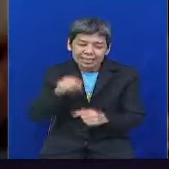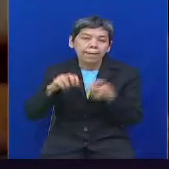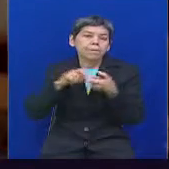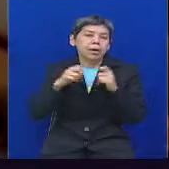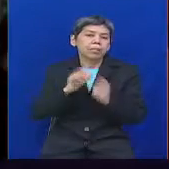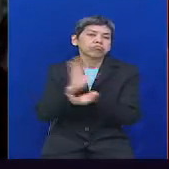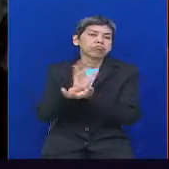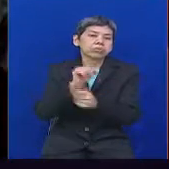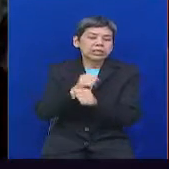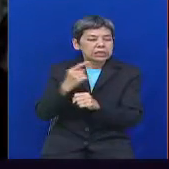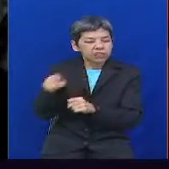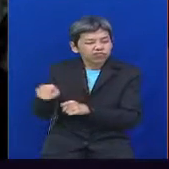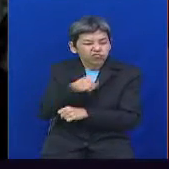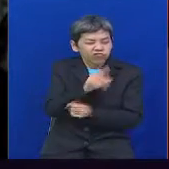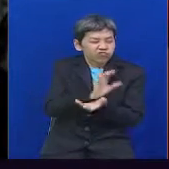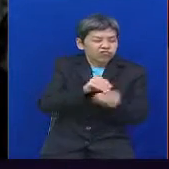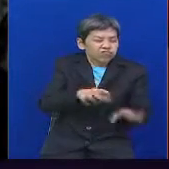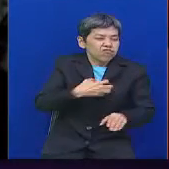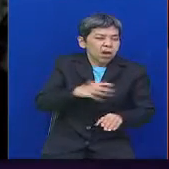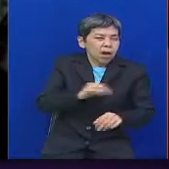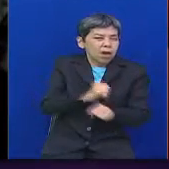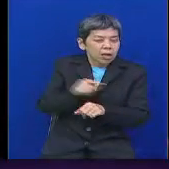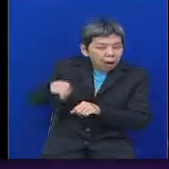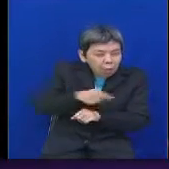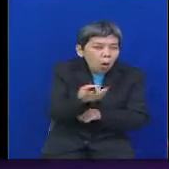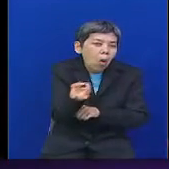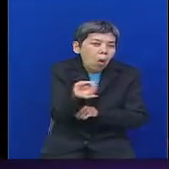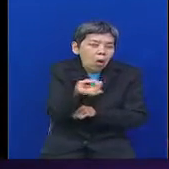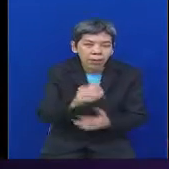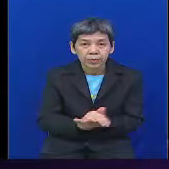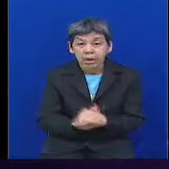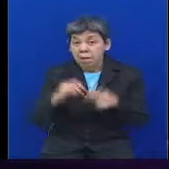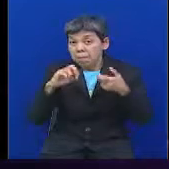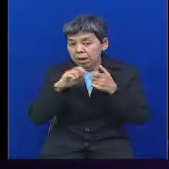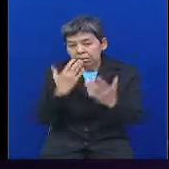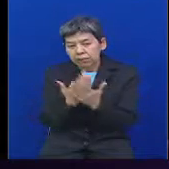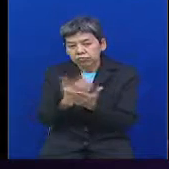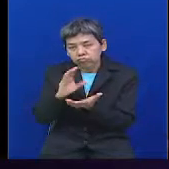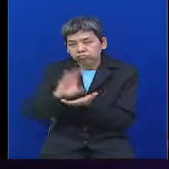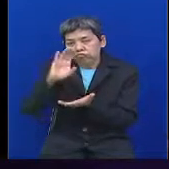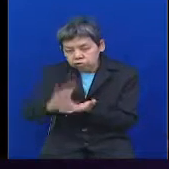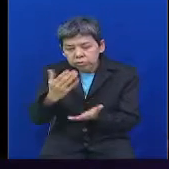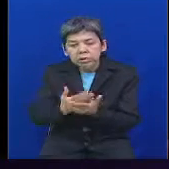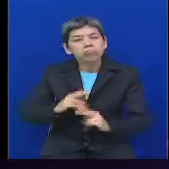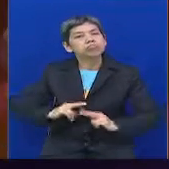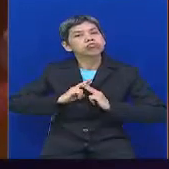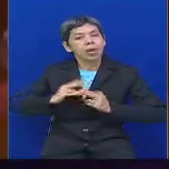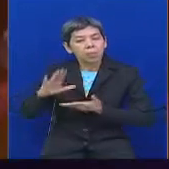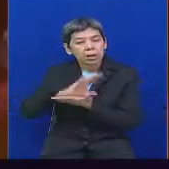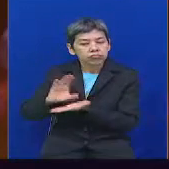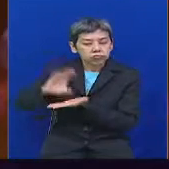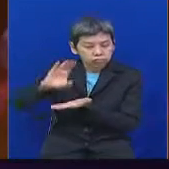คือโรงภาพยนตร์ที่จะเลือกนำภาพยนตร์เหล่านี้เข้าไปฉายมีค่อนข้างน้อยรวมถึงปัญหาด้านเงินทุนที่ส่วนใหญ่เป็นเงินทุนที่มาจากต่างประเท